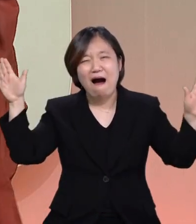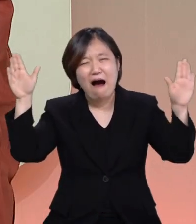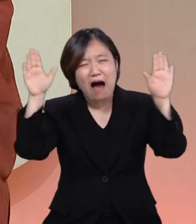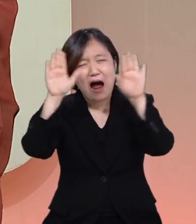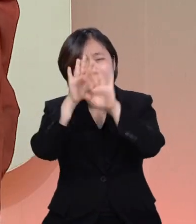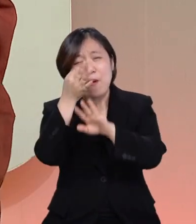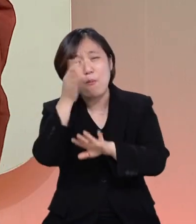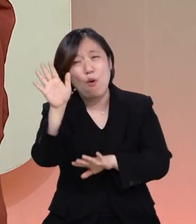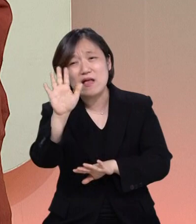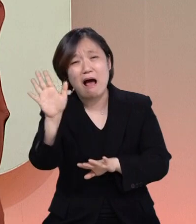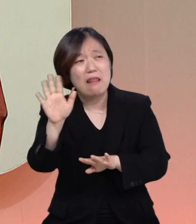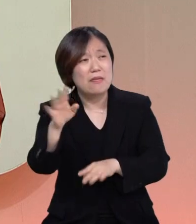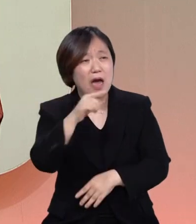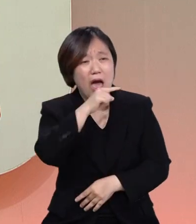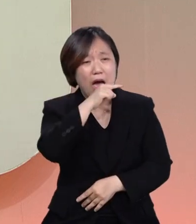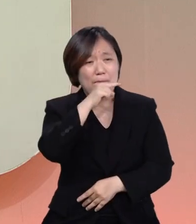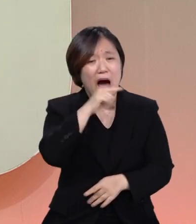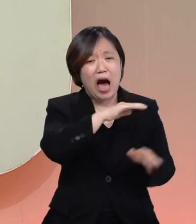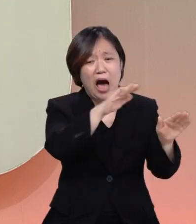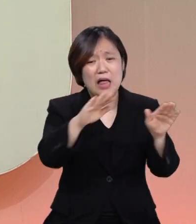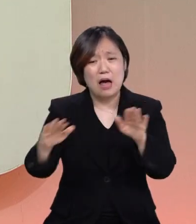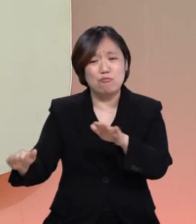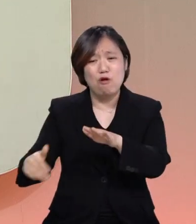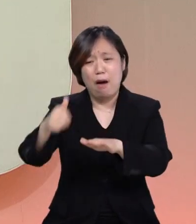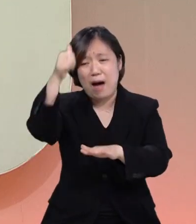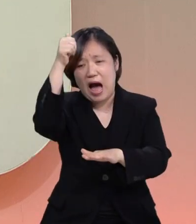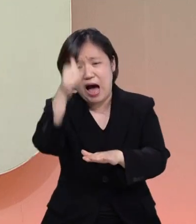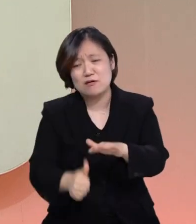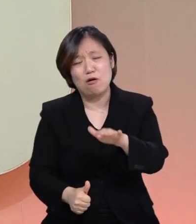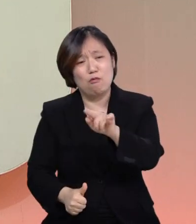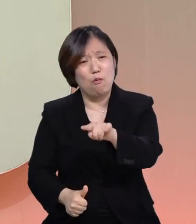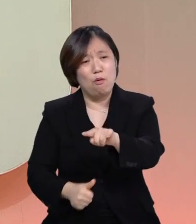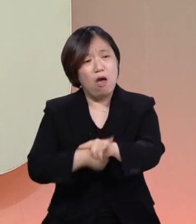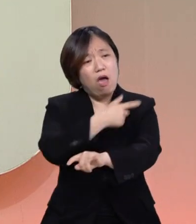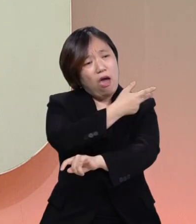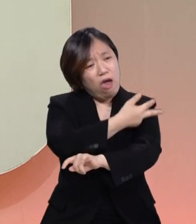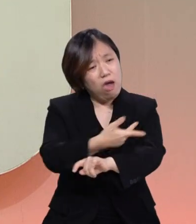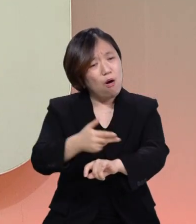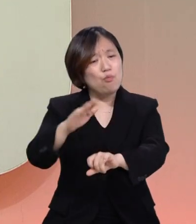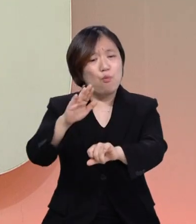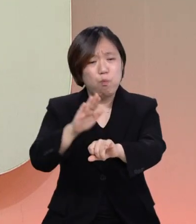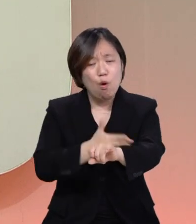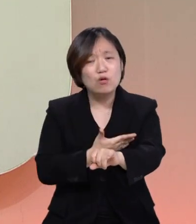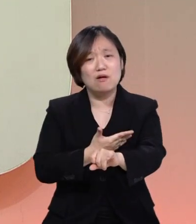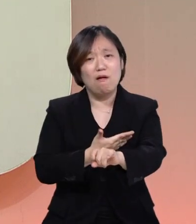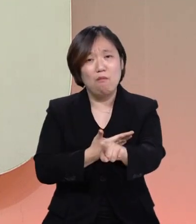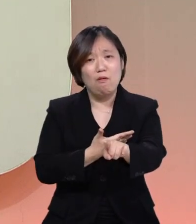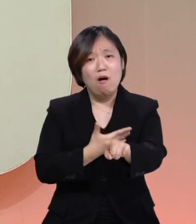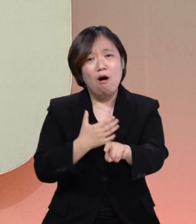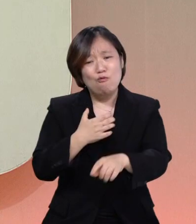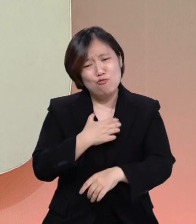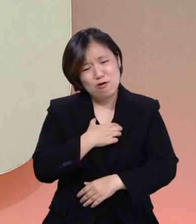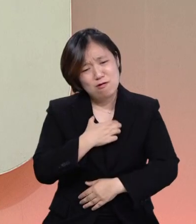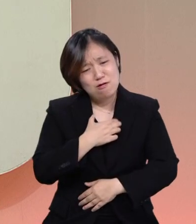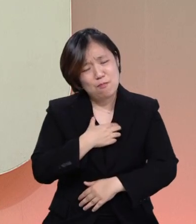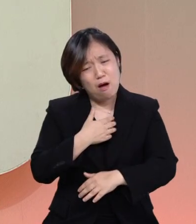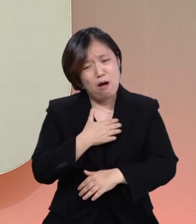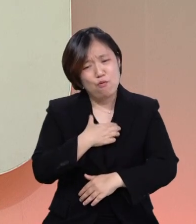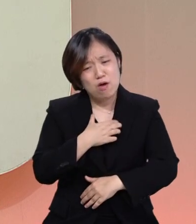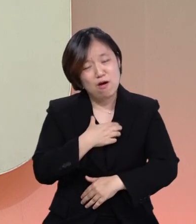바닷물에 풍덩 빠져 버리고 헤엄도 제대로 못 치는 상황이잖아요 이런 위급한